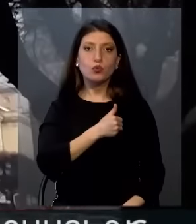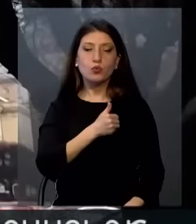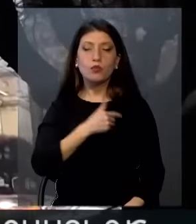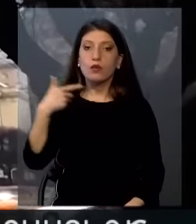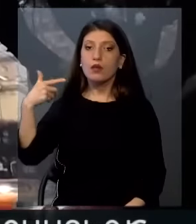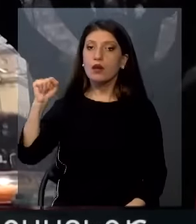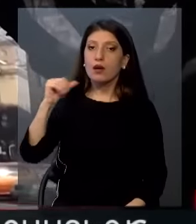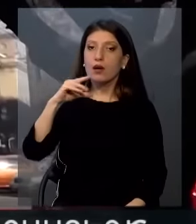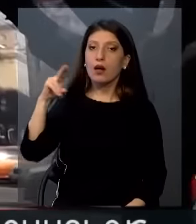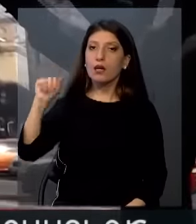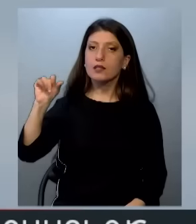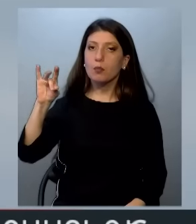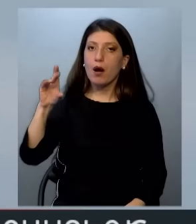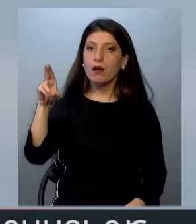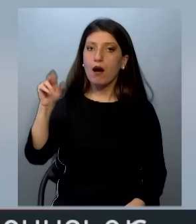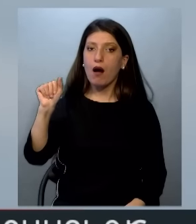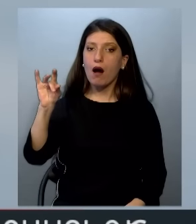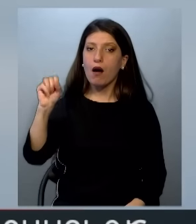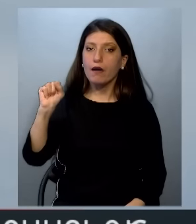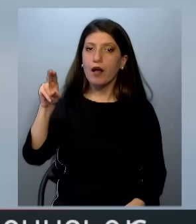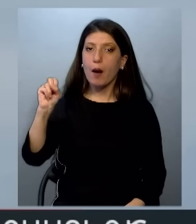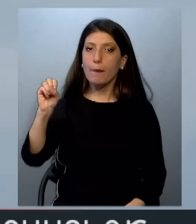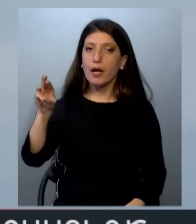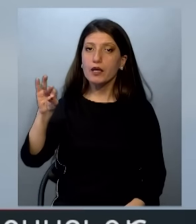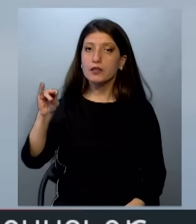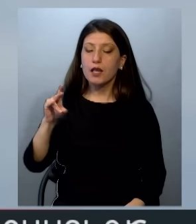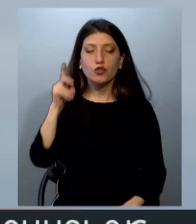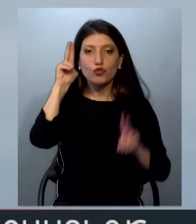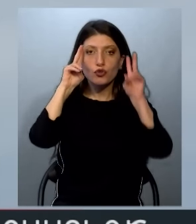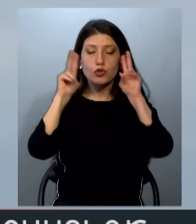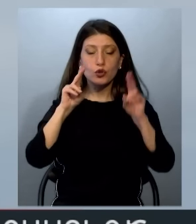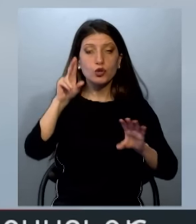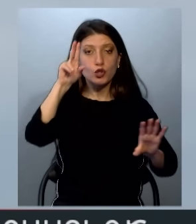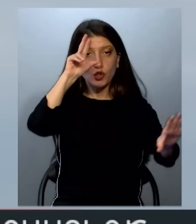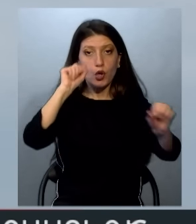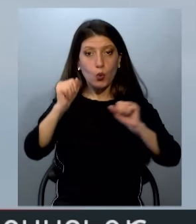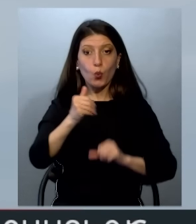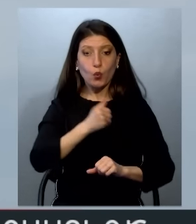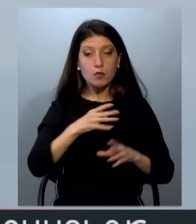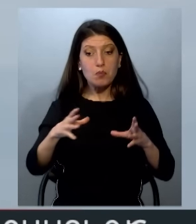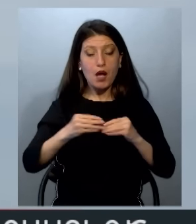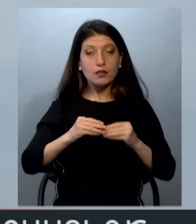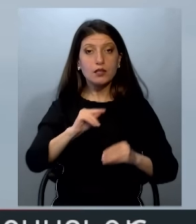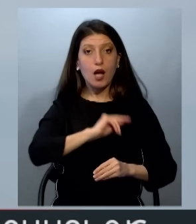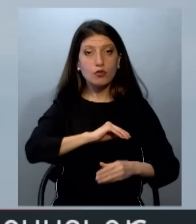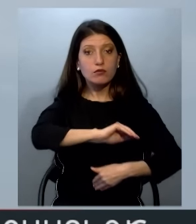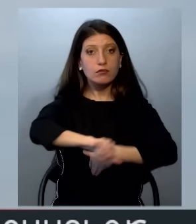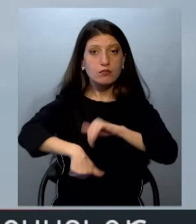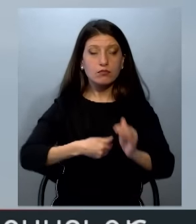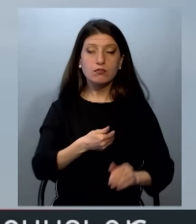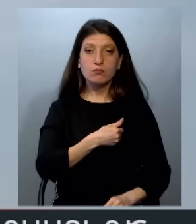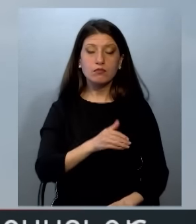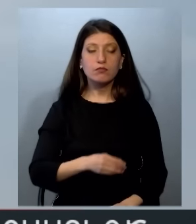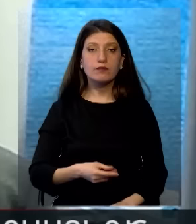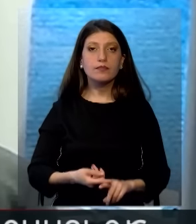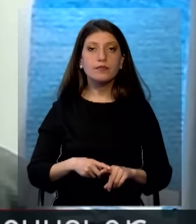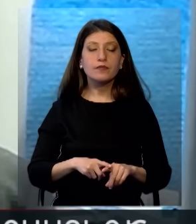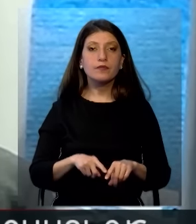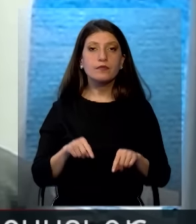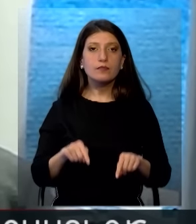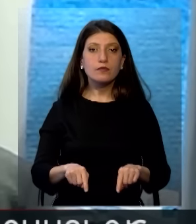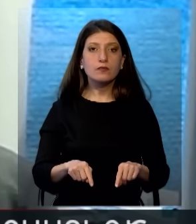Գասպար Կարամպետյանը չգիտի, արդյոք իշխանությունները կցանկանան համագործակցել հանձնախմբի հետ։ Այսի